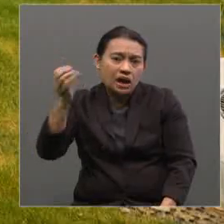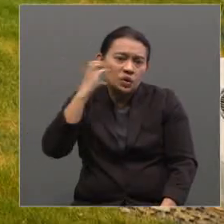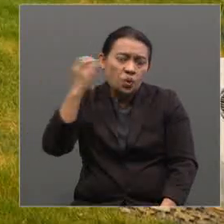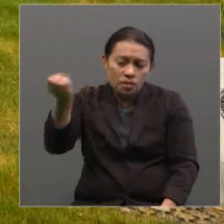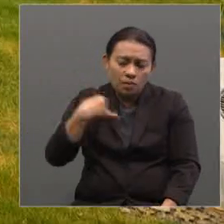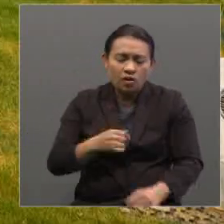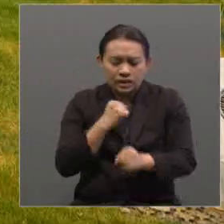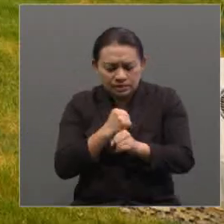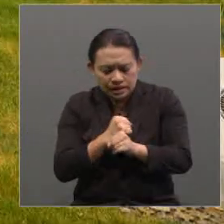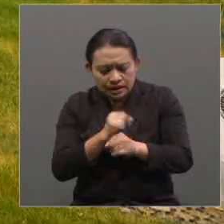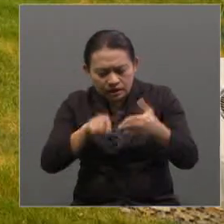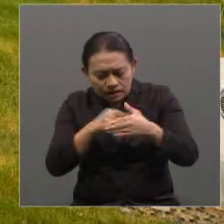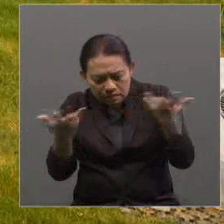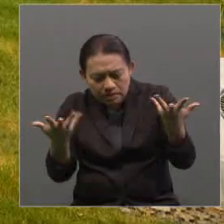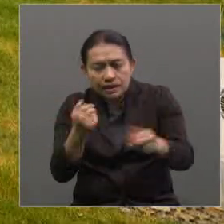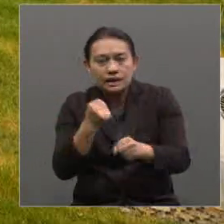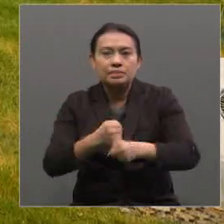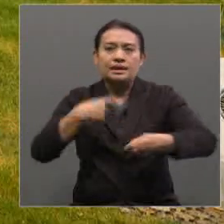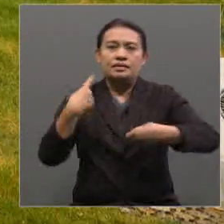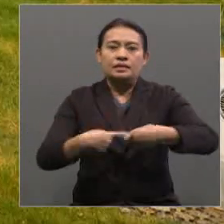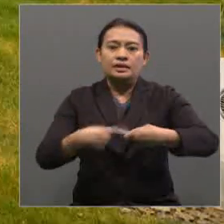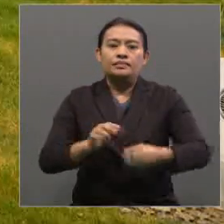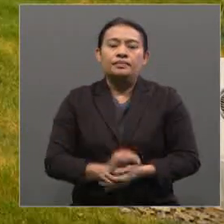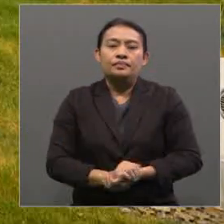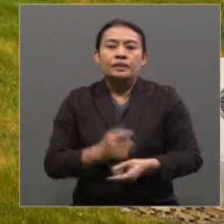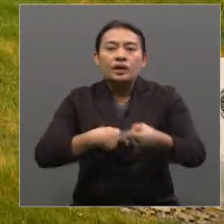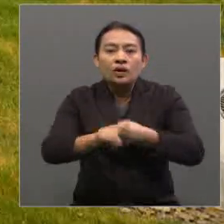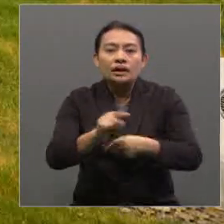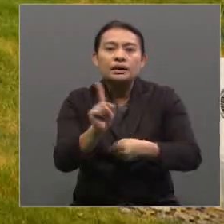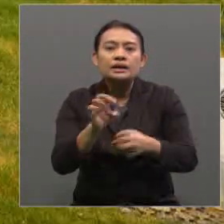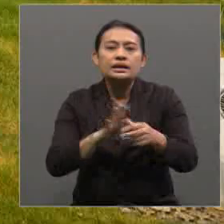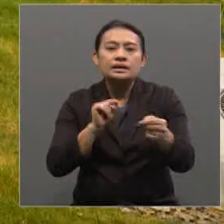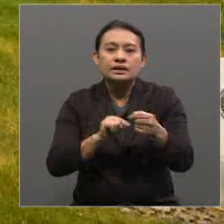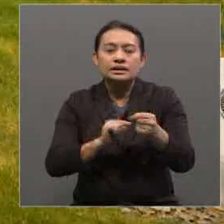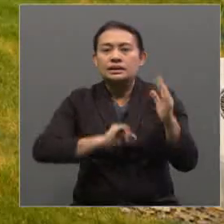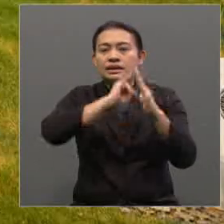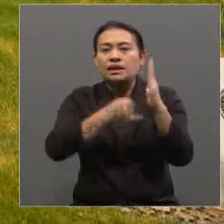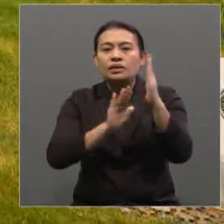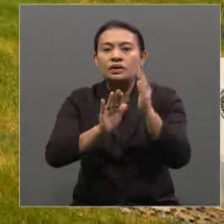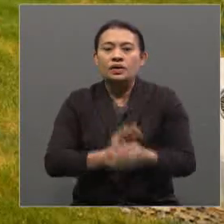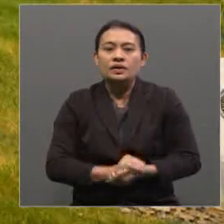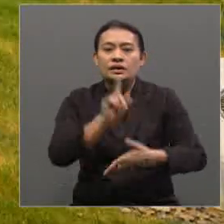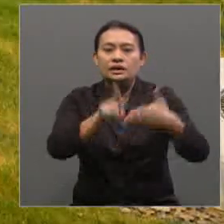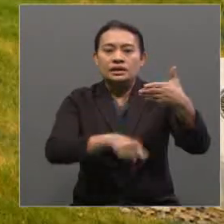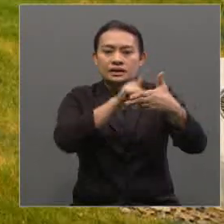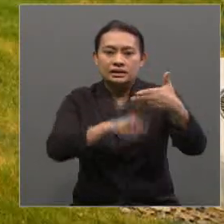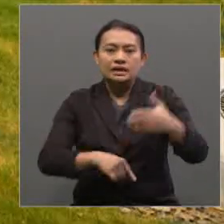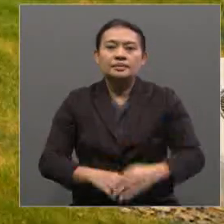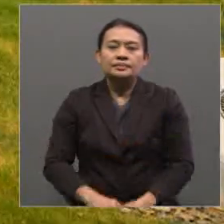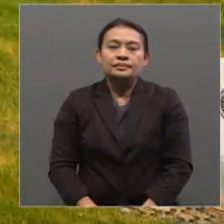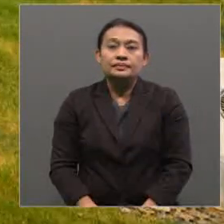ทำงานอะไรแบบนี้ก็จะมันจะยากก็เลยแบบว่าก็ไม่ได้ไปกลับไปลงเลือกตั้งที่ต่างจังหวัด ครับแล้วรอบนี้ล่ะครับเป็นยังไงบ้